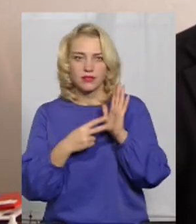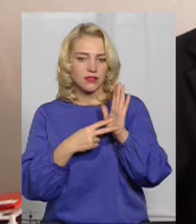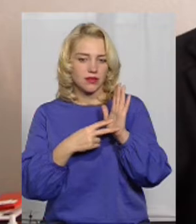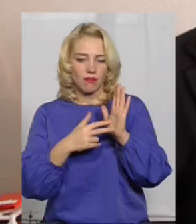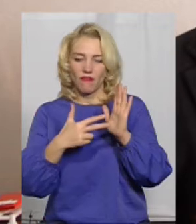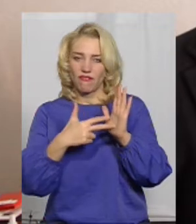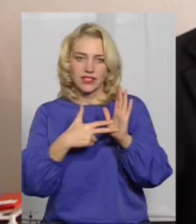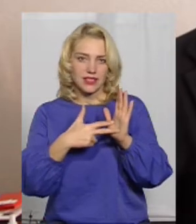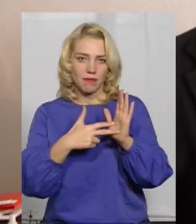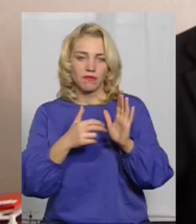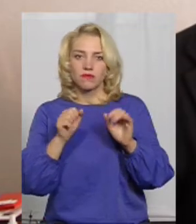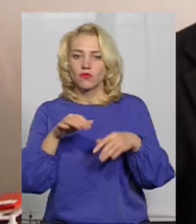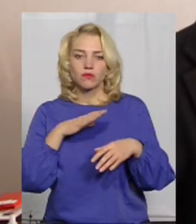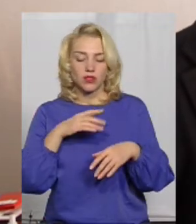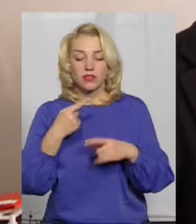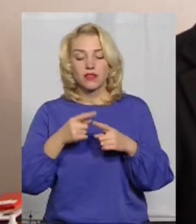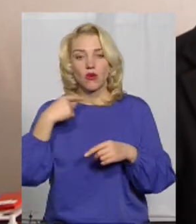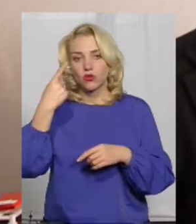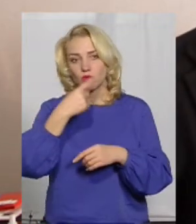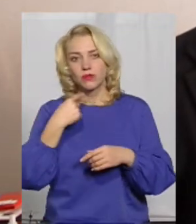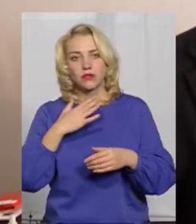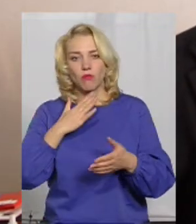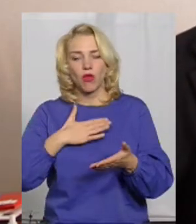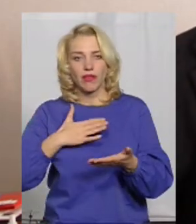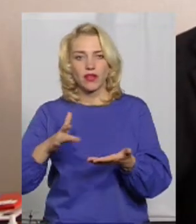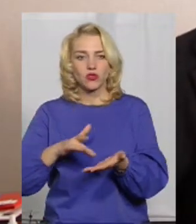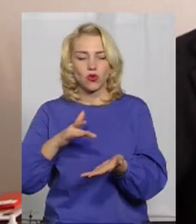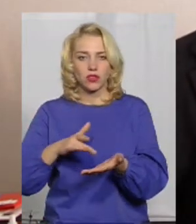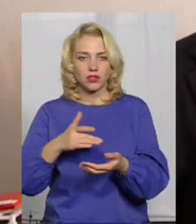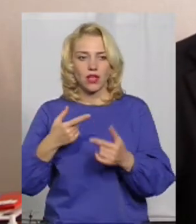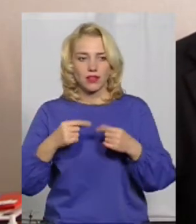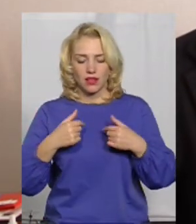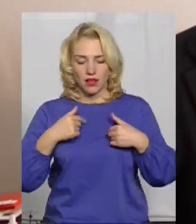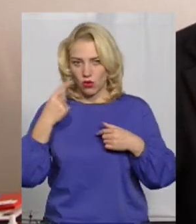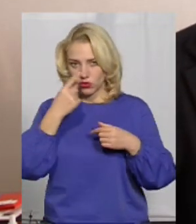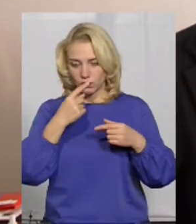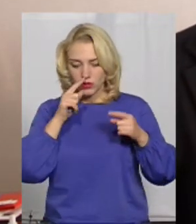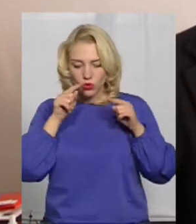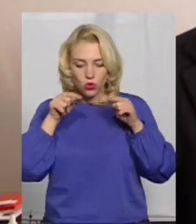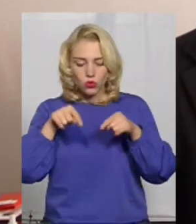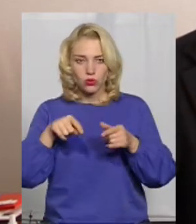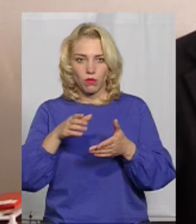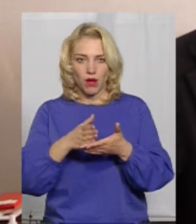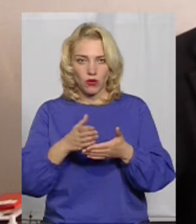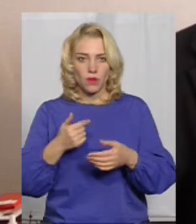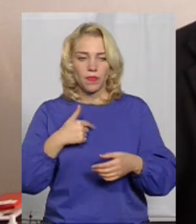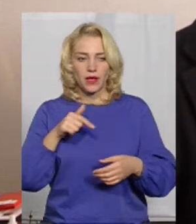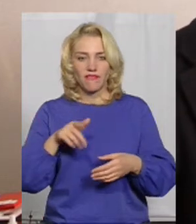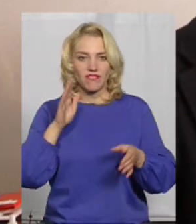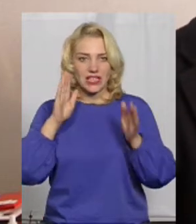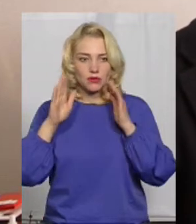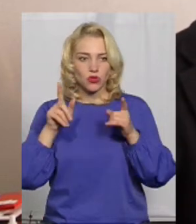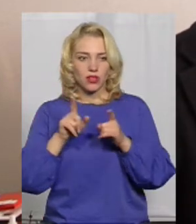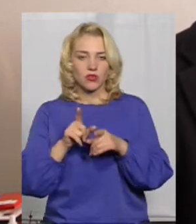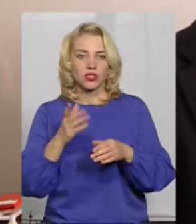і більше. Теж це моя особиста сторінка, куди я маю, тільки я маю доступ. В мене в Фейсбуці так само